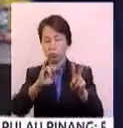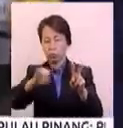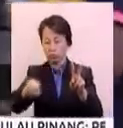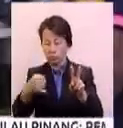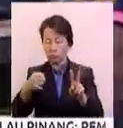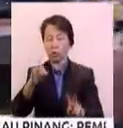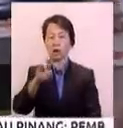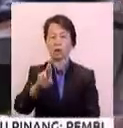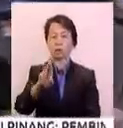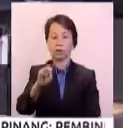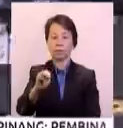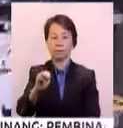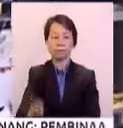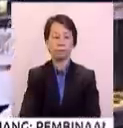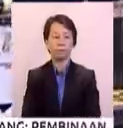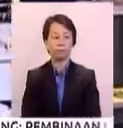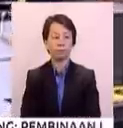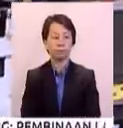RM2.07 juta.